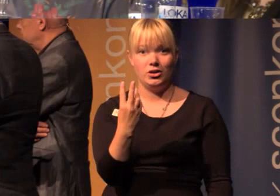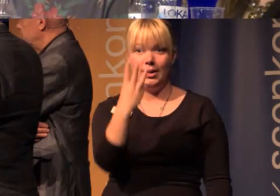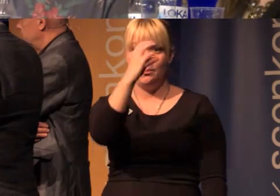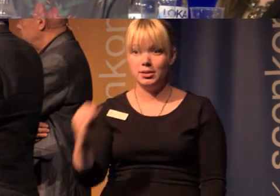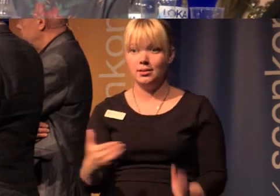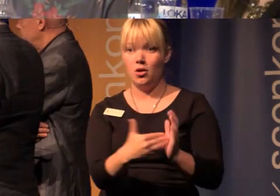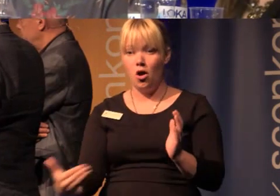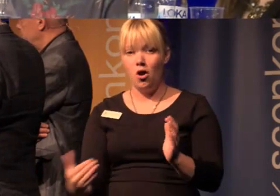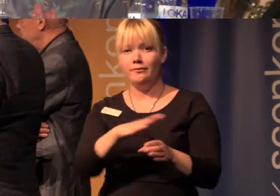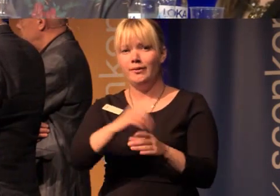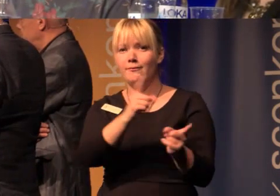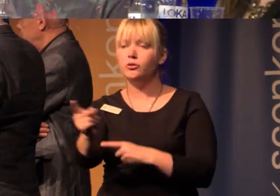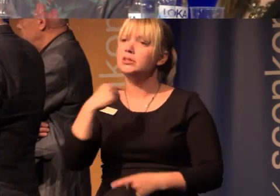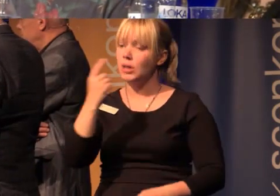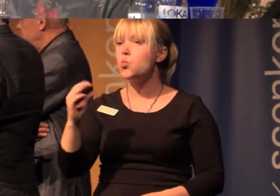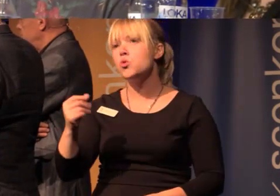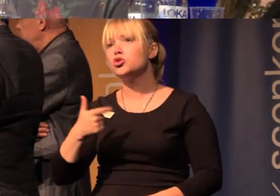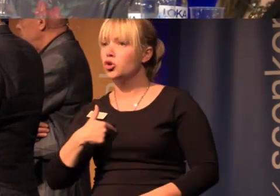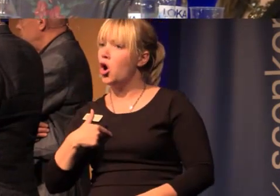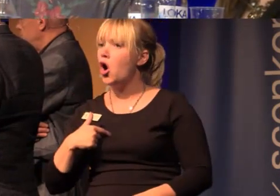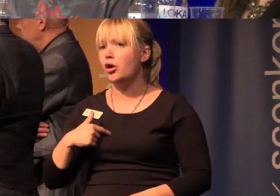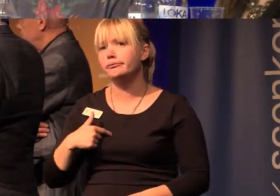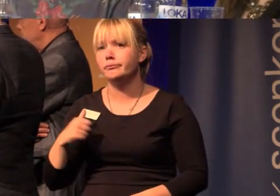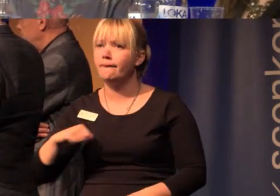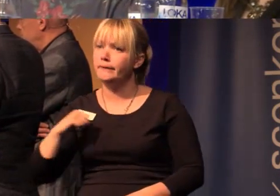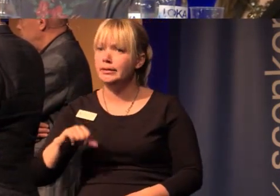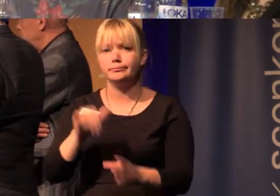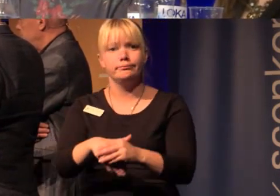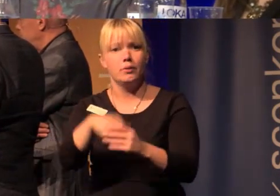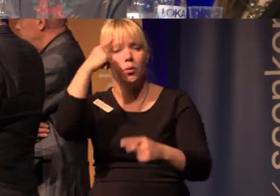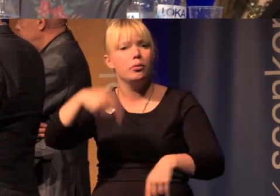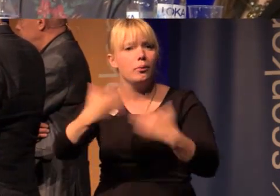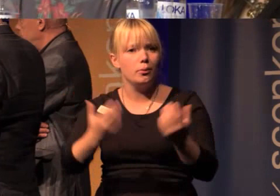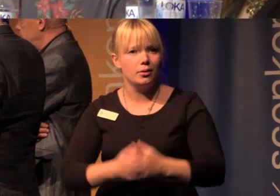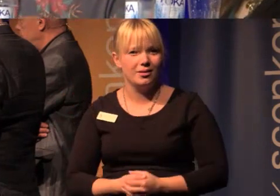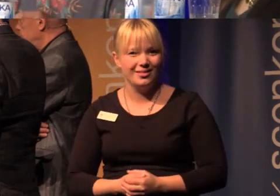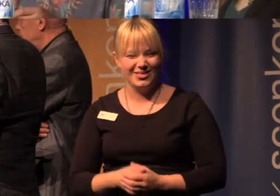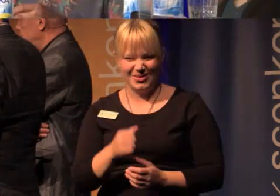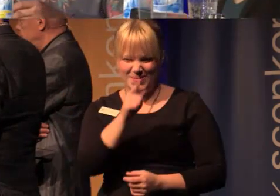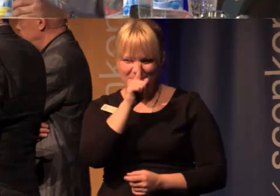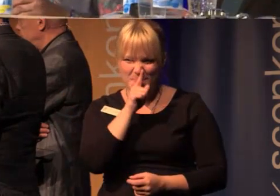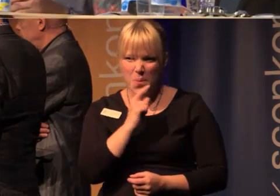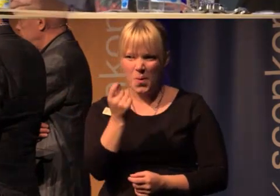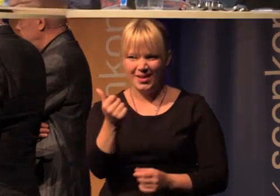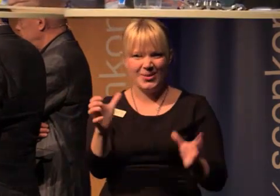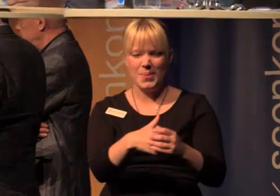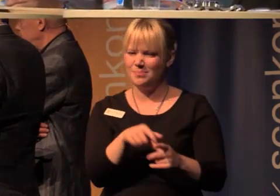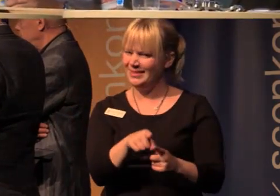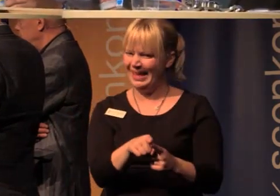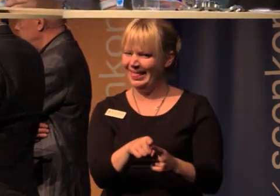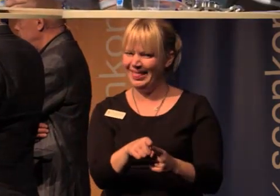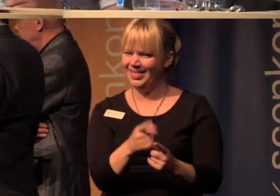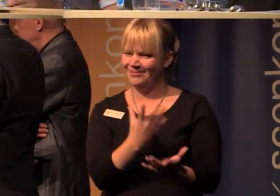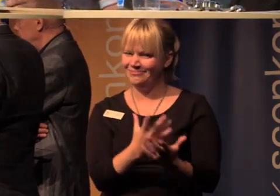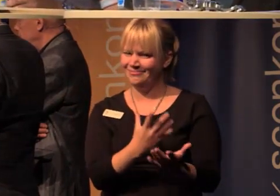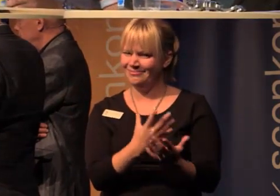i väldigt hög utsträckning nyttjar kultur. Så att problematisera kring att det är en liten elit som sitter på all kultur, nej, den retoriken funkar